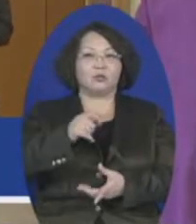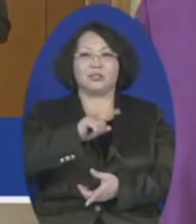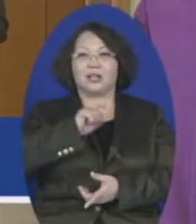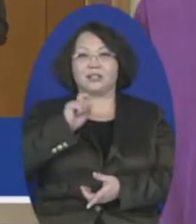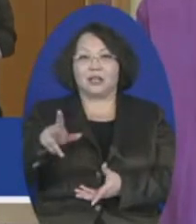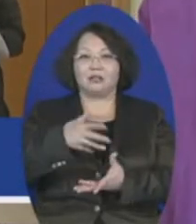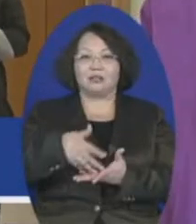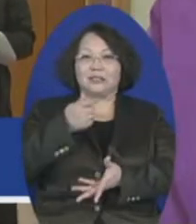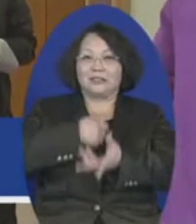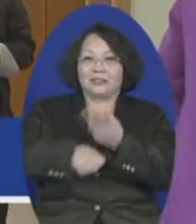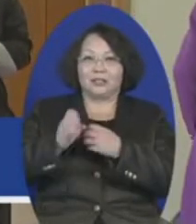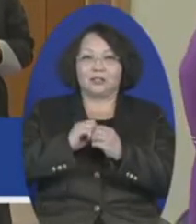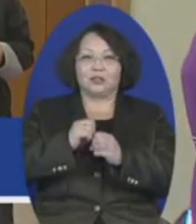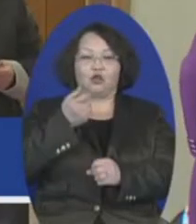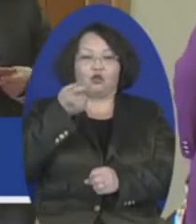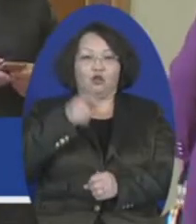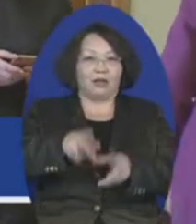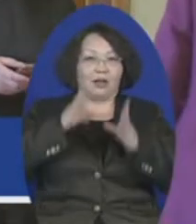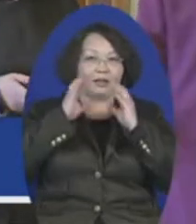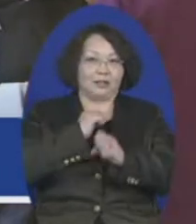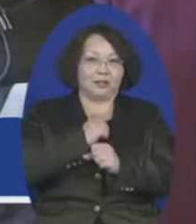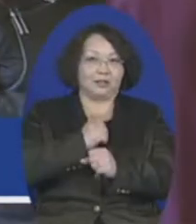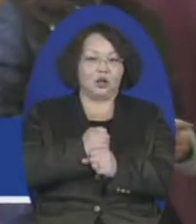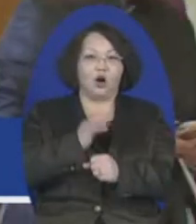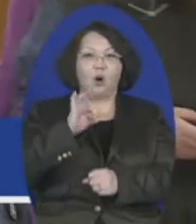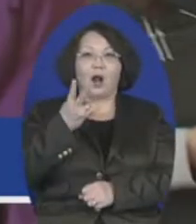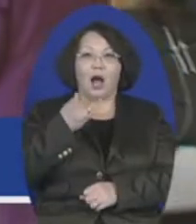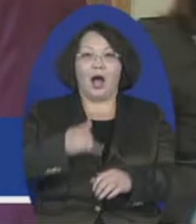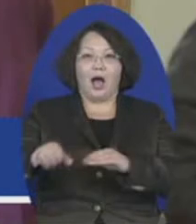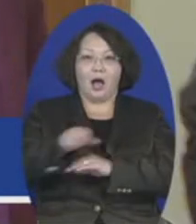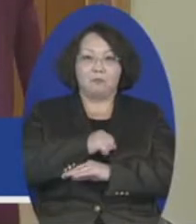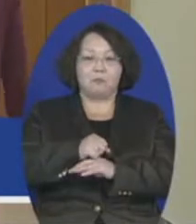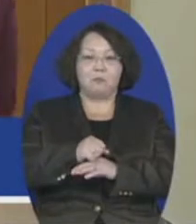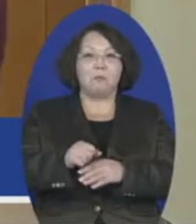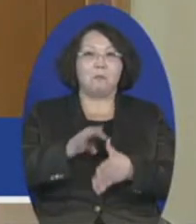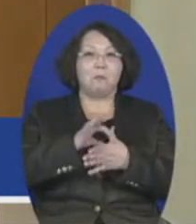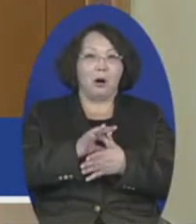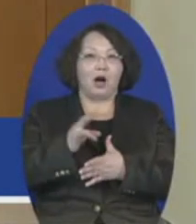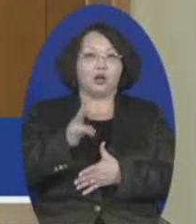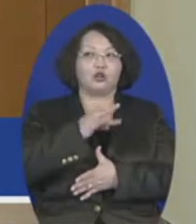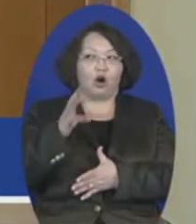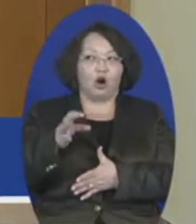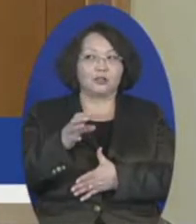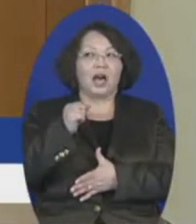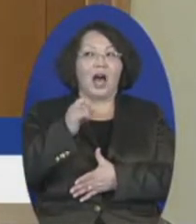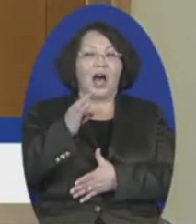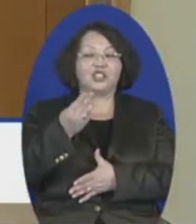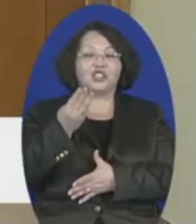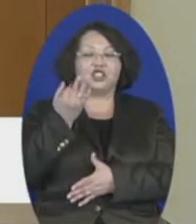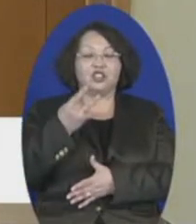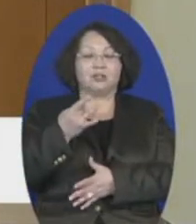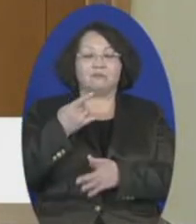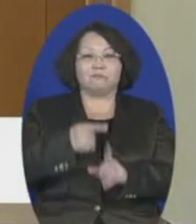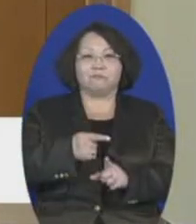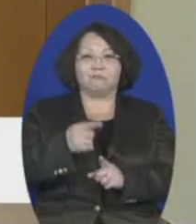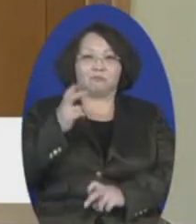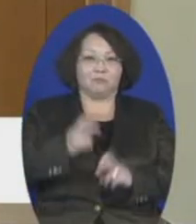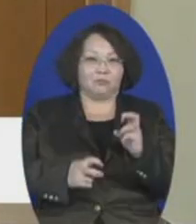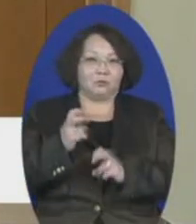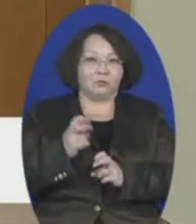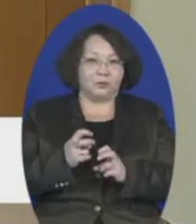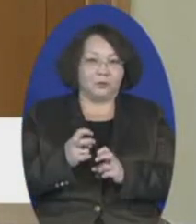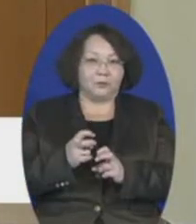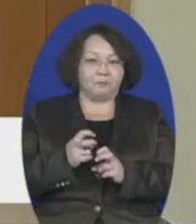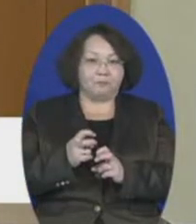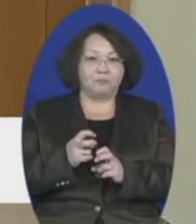энэ асуудал дээр нэлээд анхаарч ажиллаж байгаа. Тэр утгаараа өөрөө аймагт махны, ноосны, арь ширний ийм үйлдвэрүүд бол кластерран байна.